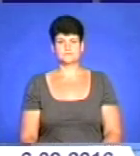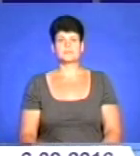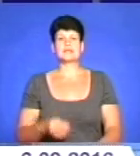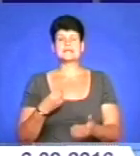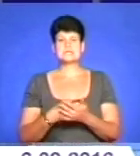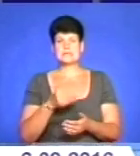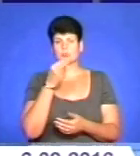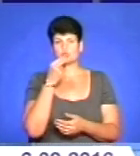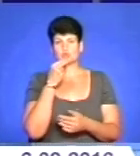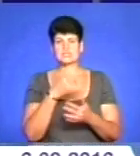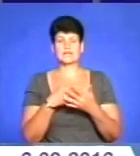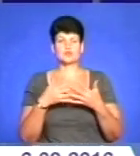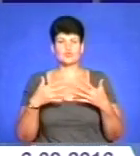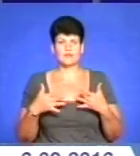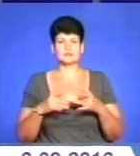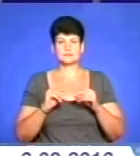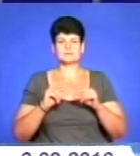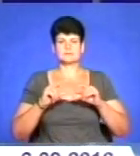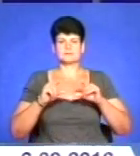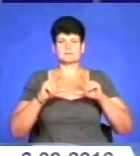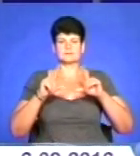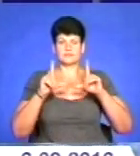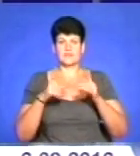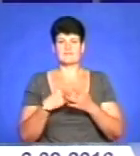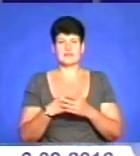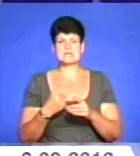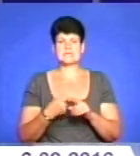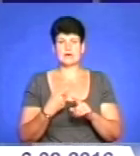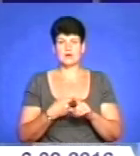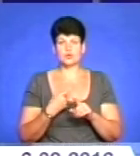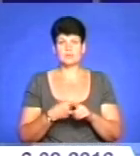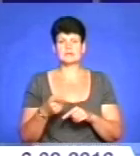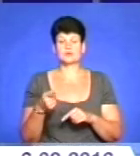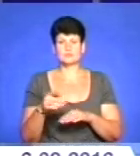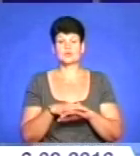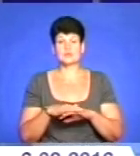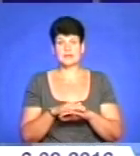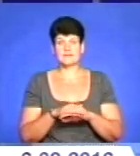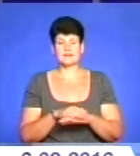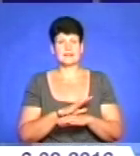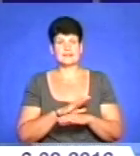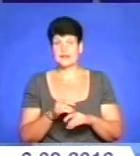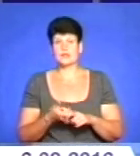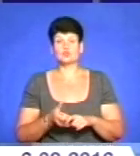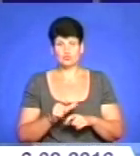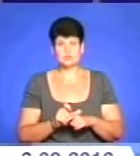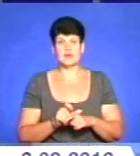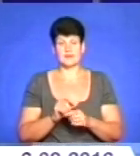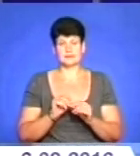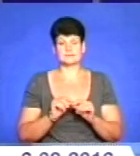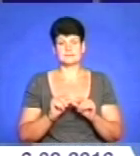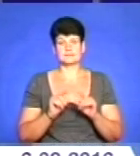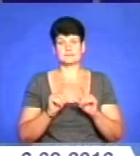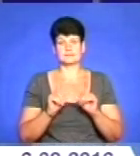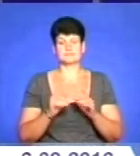Ціни на продукти харчування невпинно повзуть вгору. Вартість картоплі та борошна на тернопільському ринку, хоча й не стрімко, але стабільно зростає